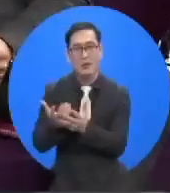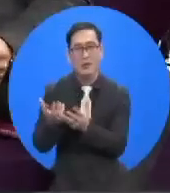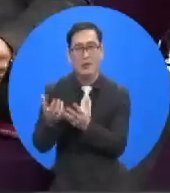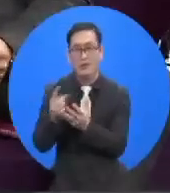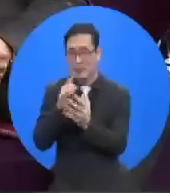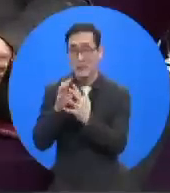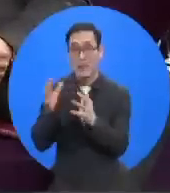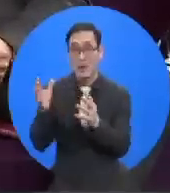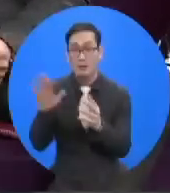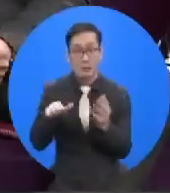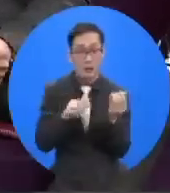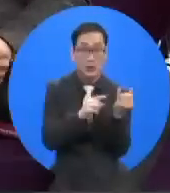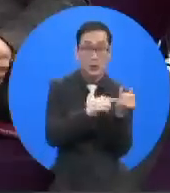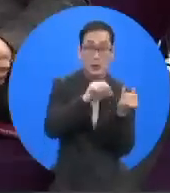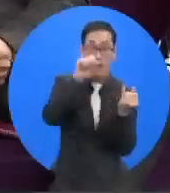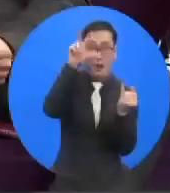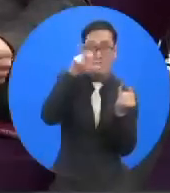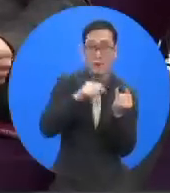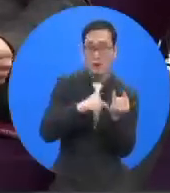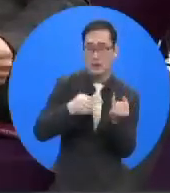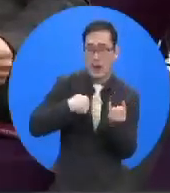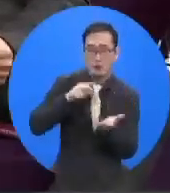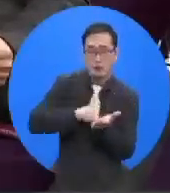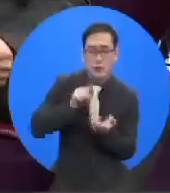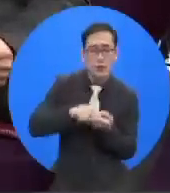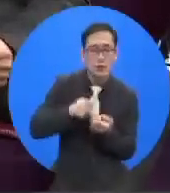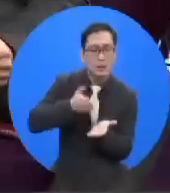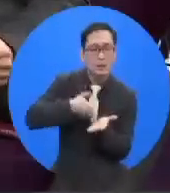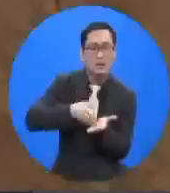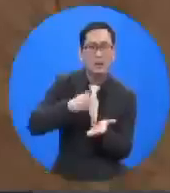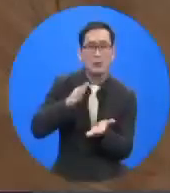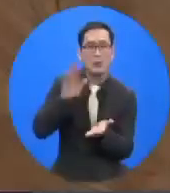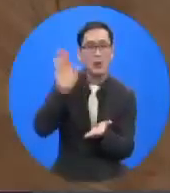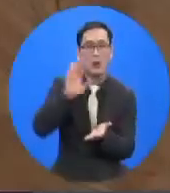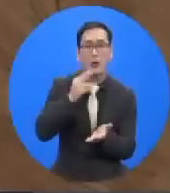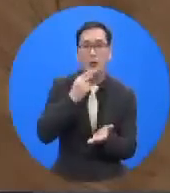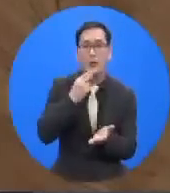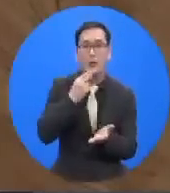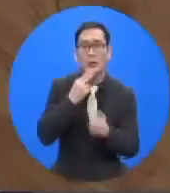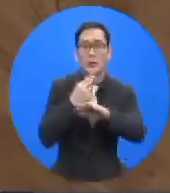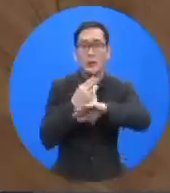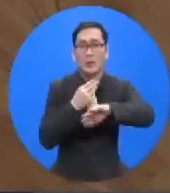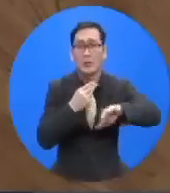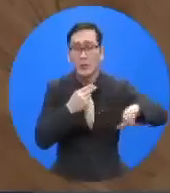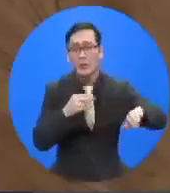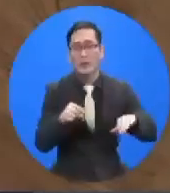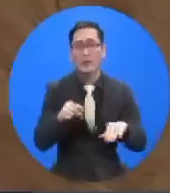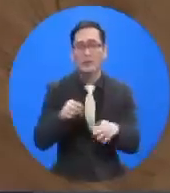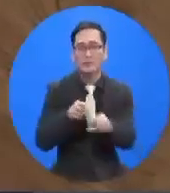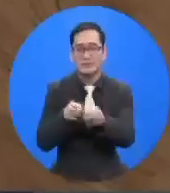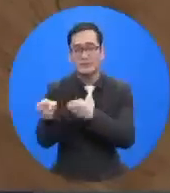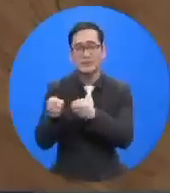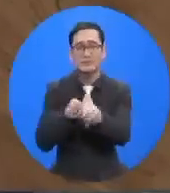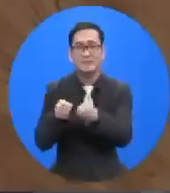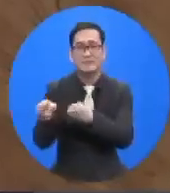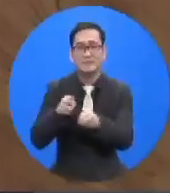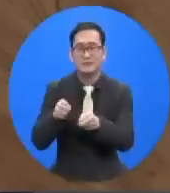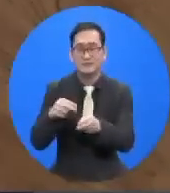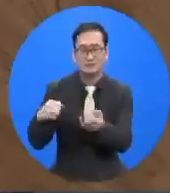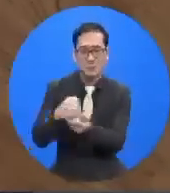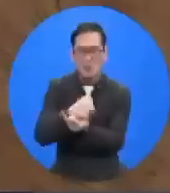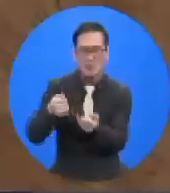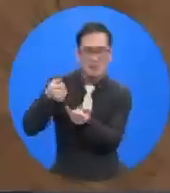뭐랄까요? 생뚱맞아요? 어제 뭐 지금 본인은 2년 전부터 취재해왔다는 표현을 썼는데 참